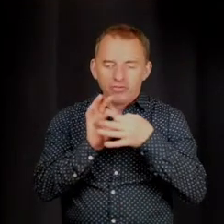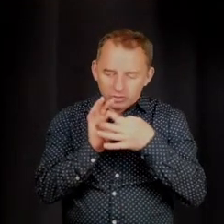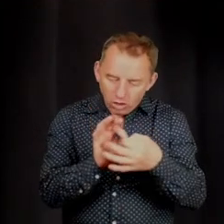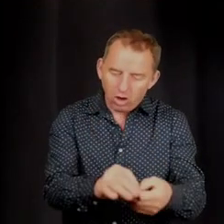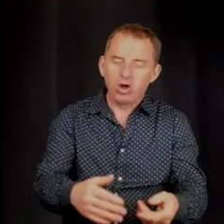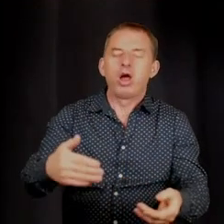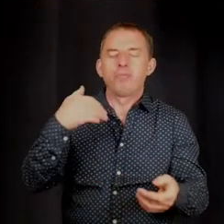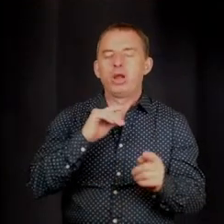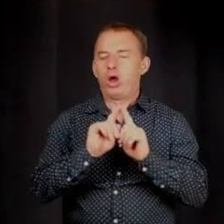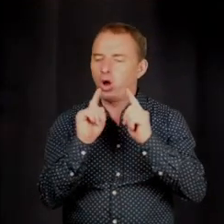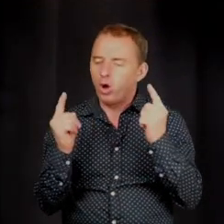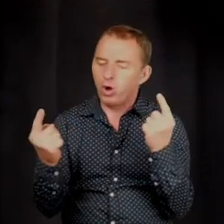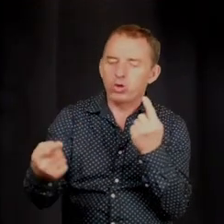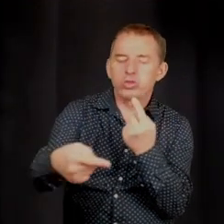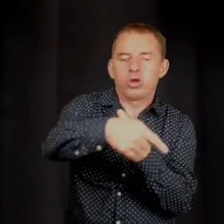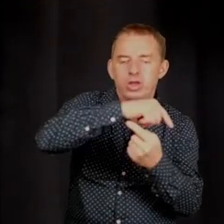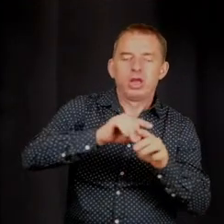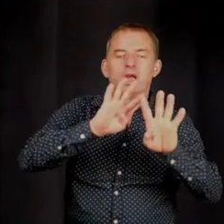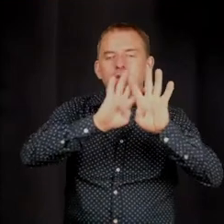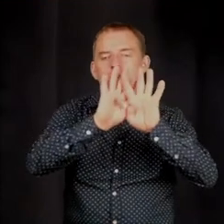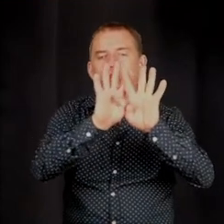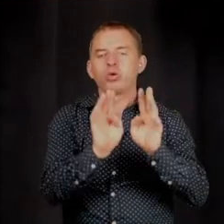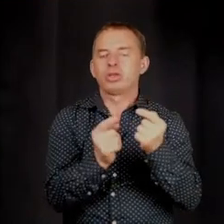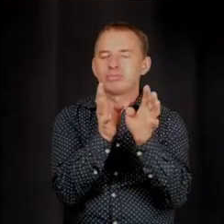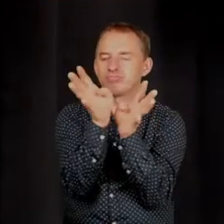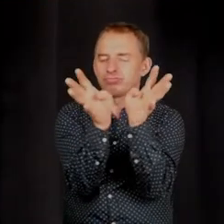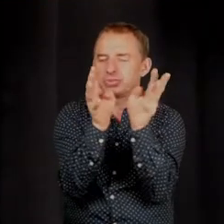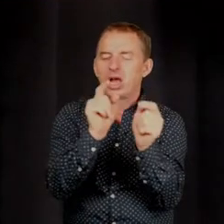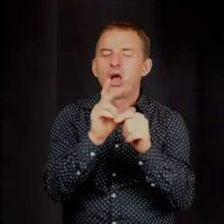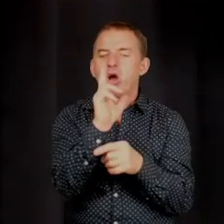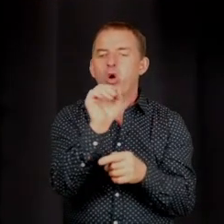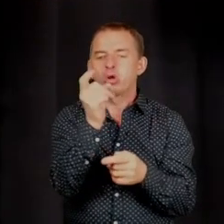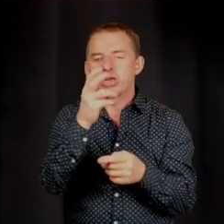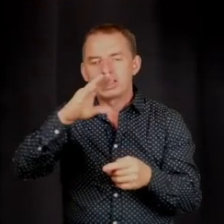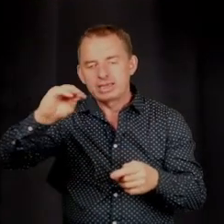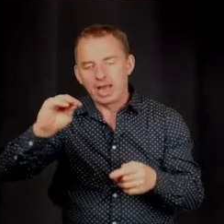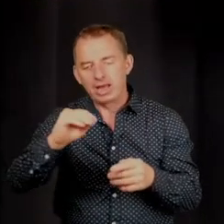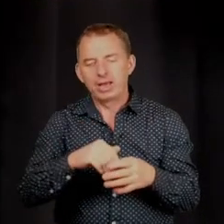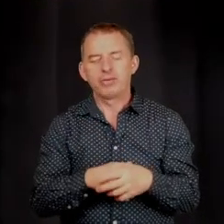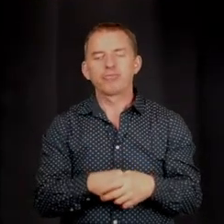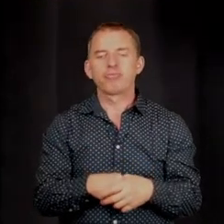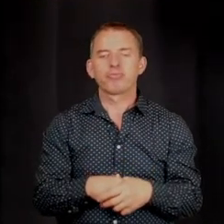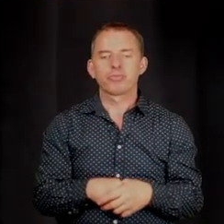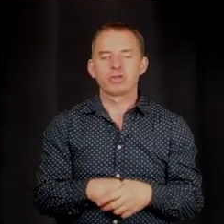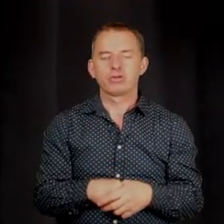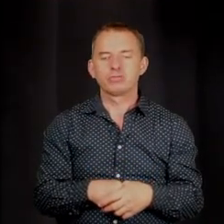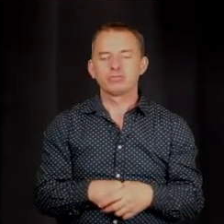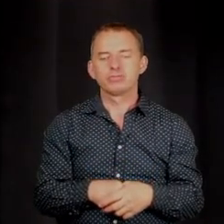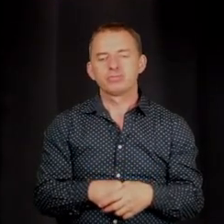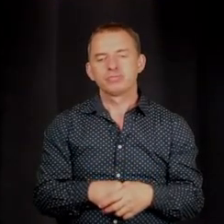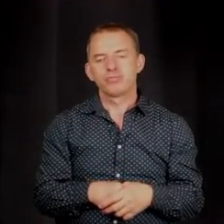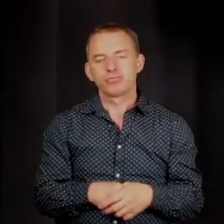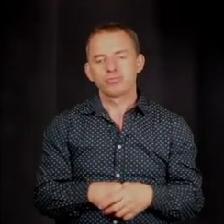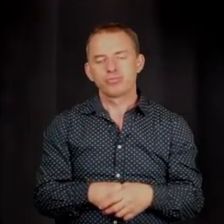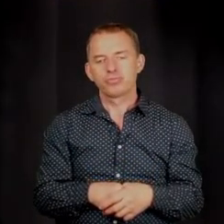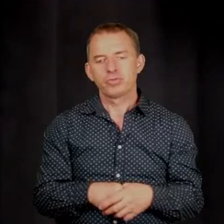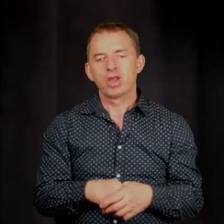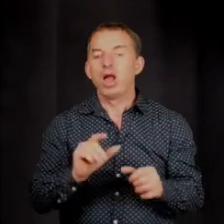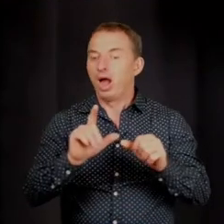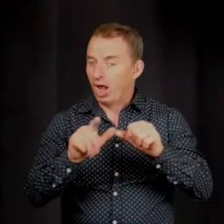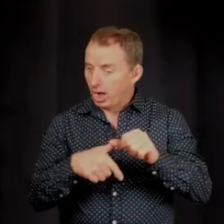w otoczeniu tych drutów kolczastych. But the promise of the coming of deliverance cheered their hearts.